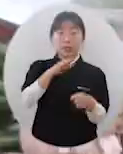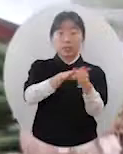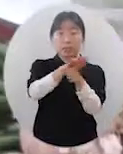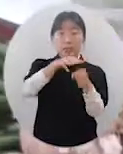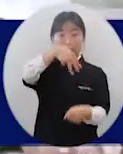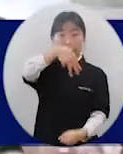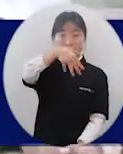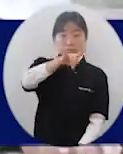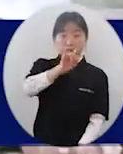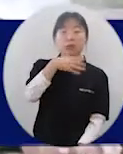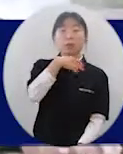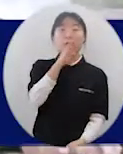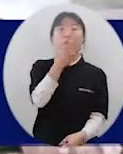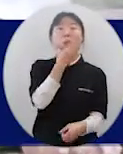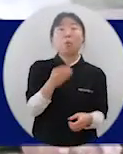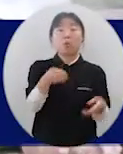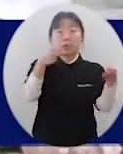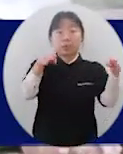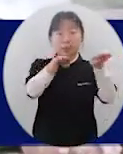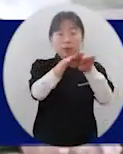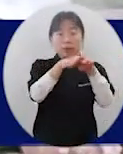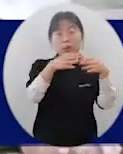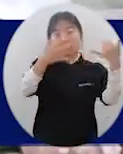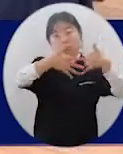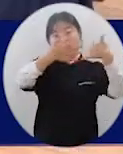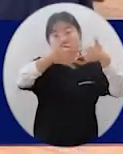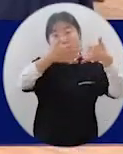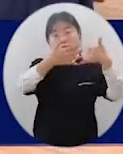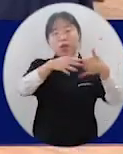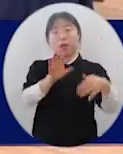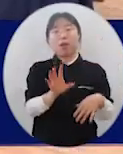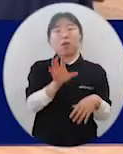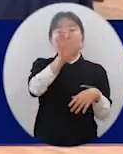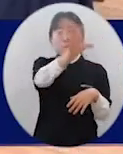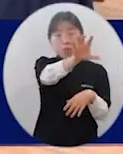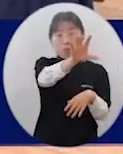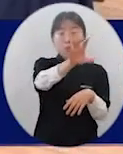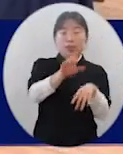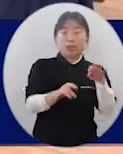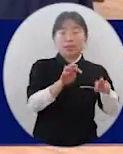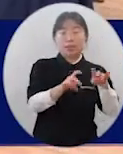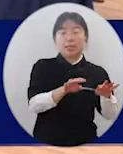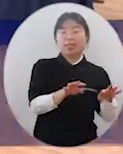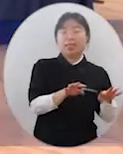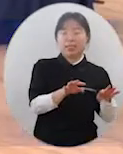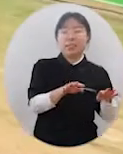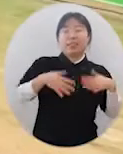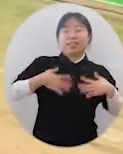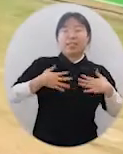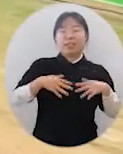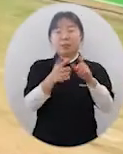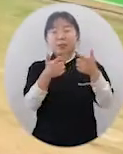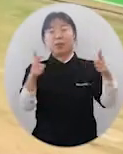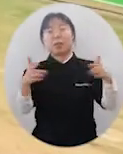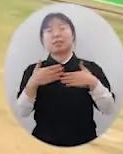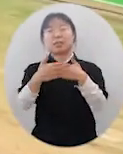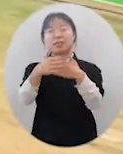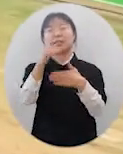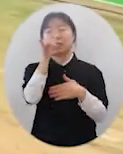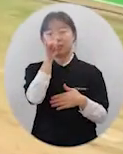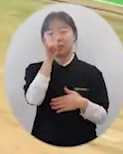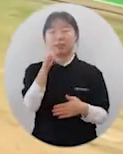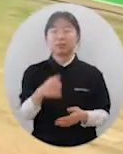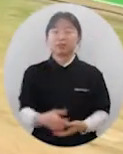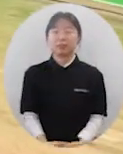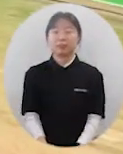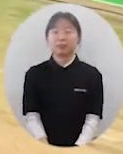축제는 사랑채 노인복지관 유튜브 채널을 통해 송출돼 실시간 댓글 소감 이벤트, 김장 나눔 사행시 이벤트